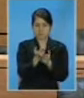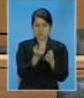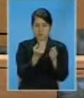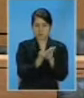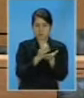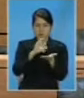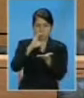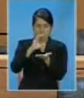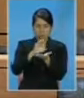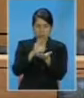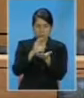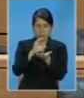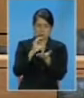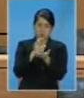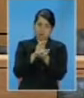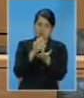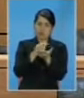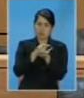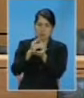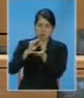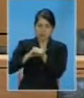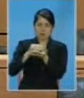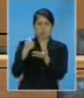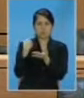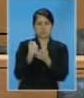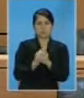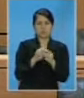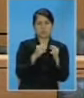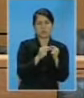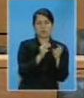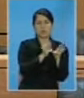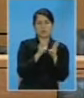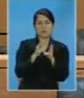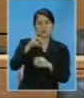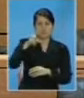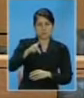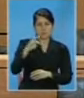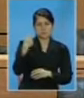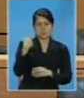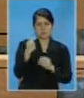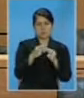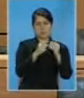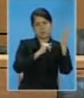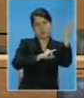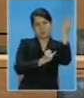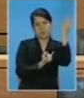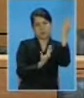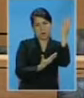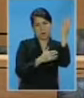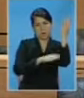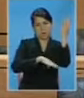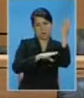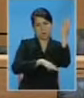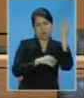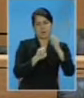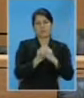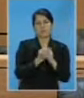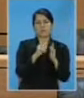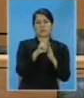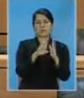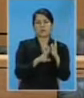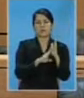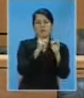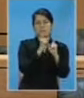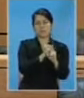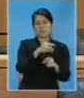พื่อดำเนินการจัดซื้อพร้อมติดตั้งระบบกล้อง CCTV ใน5จังหวัดชายแดนภาคใต้ตามระเบียบส